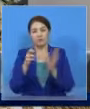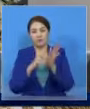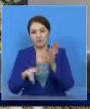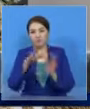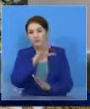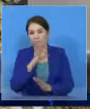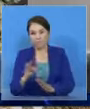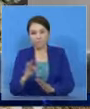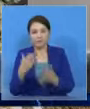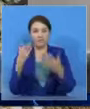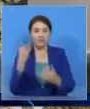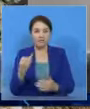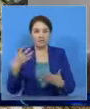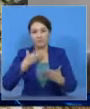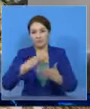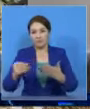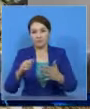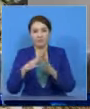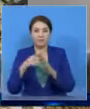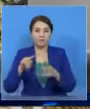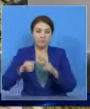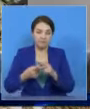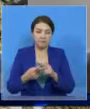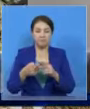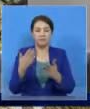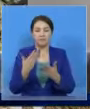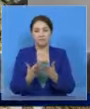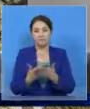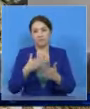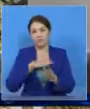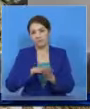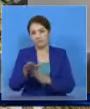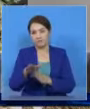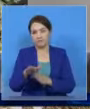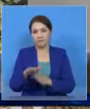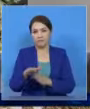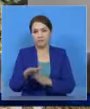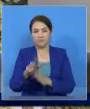180%. И приобретение сельхозтехники выполнили на